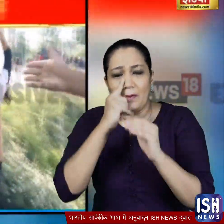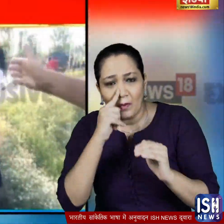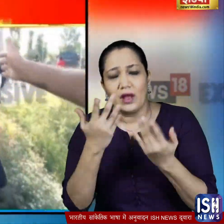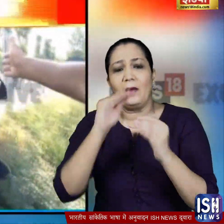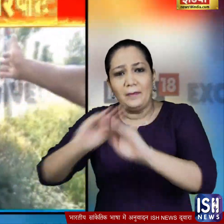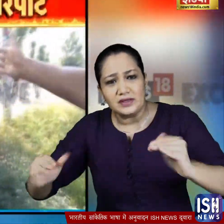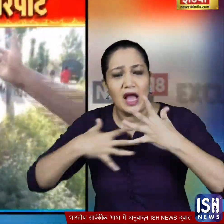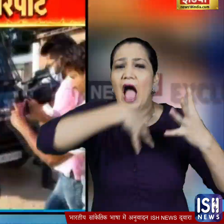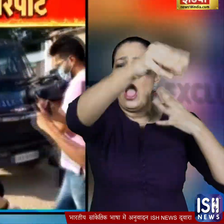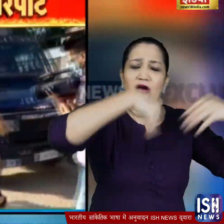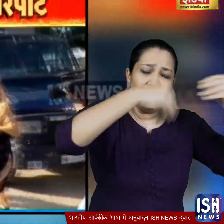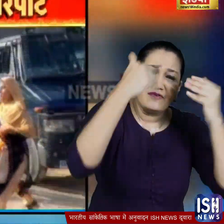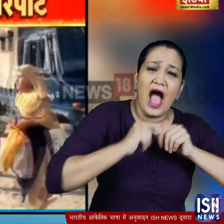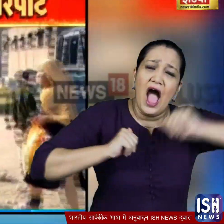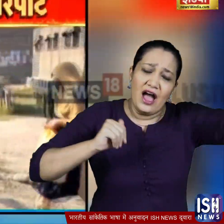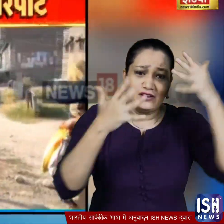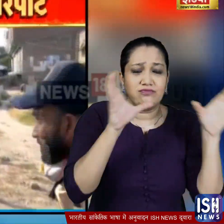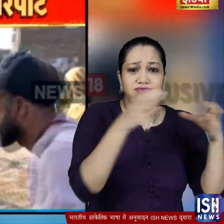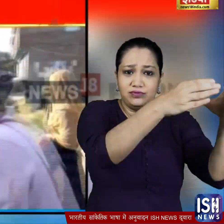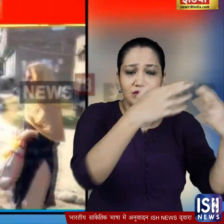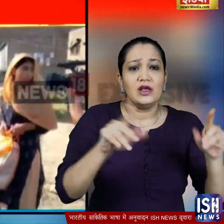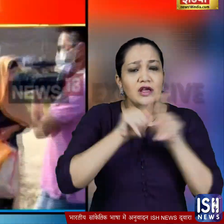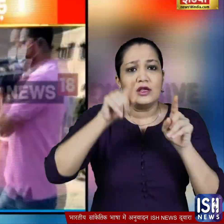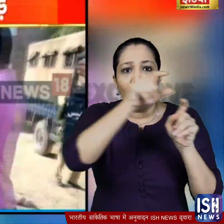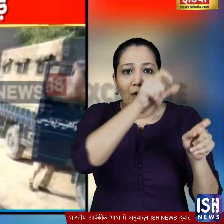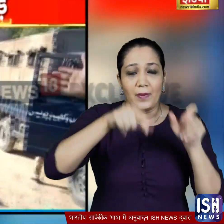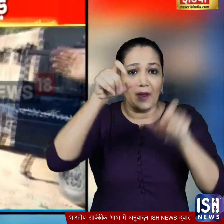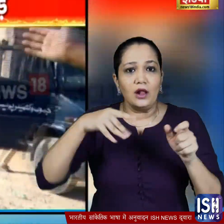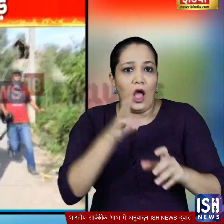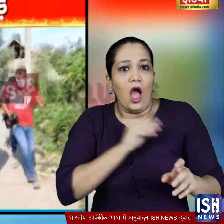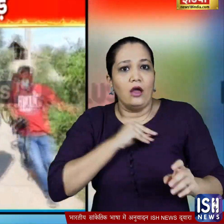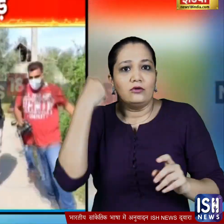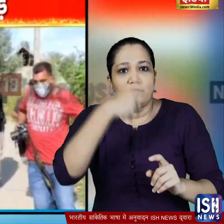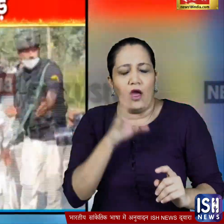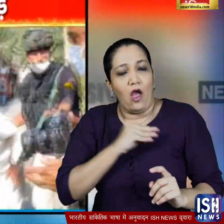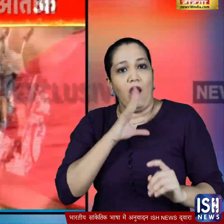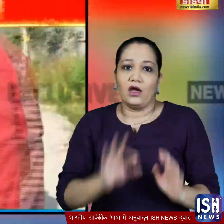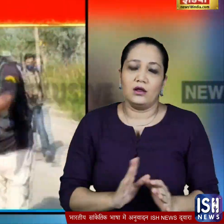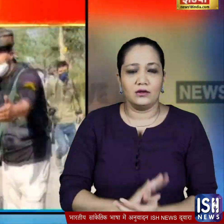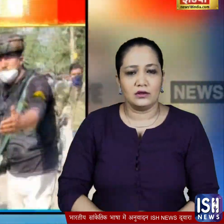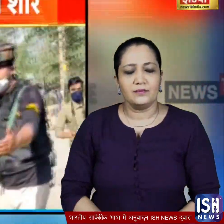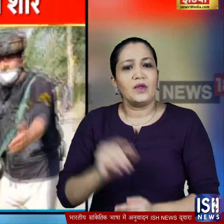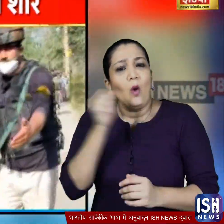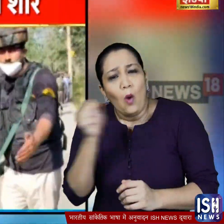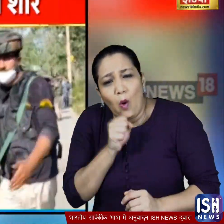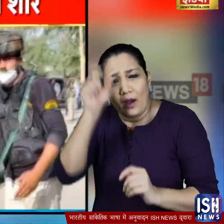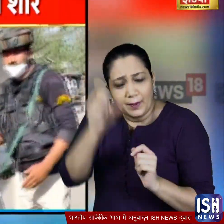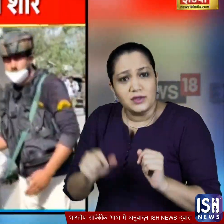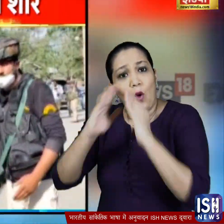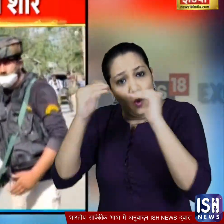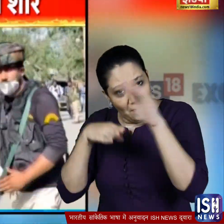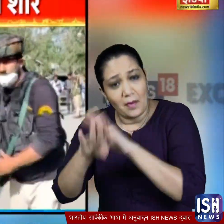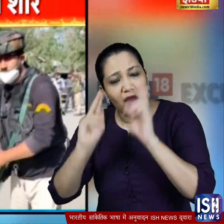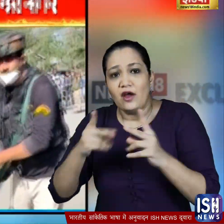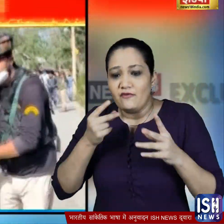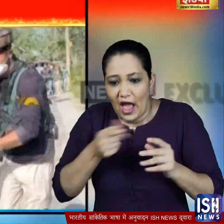जाने लगा। बाहर निकाले जा रहे लोगों के चेहरे पर डर और घबराहट साफ देखी जा सकती थी। इस बीच एक बुजुर्ग भी अपने घर में फंसे थे जो तेज नहीं चल